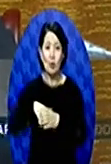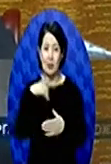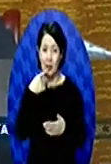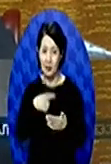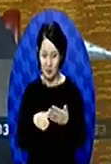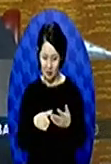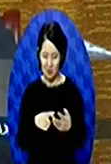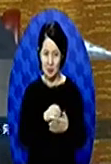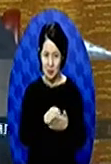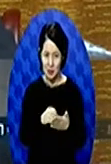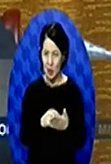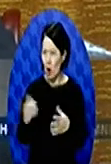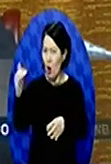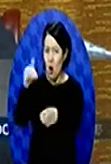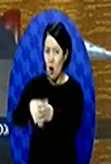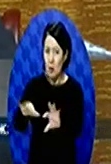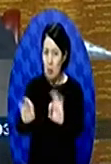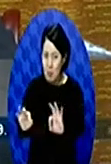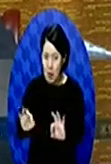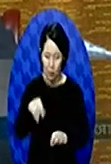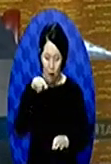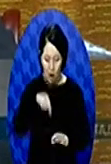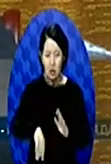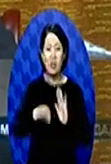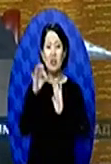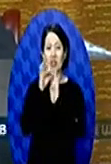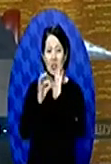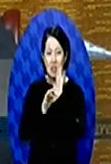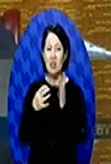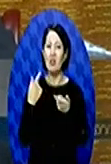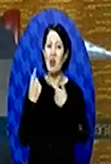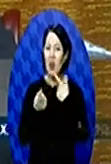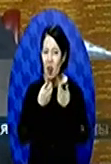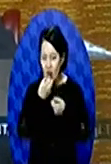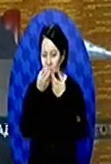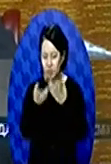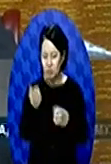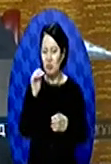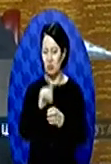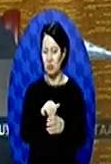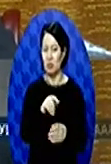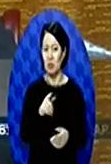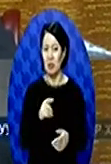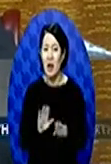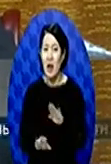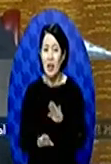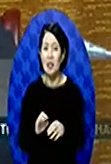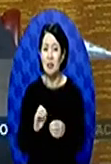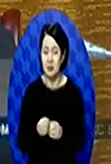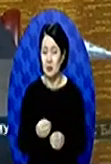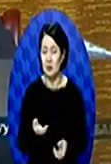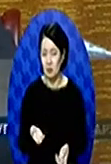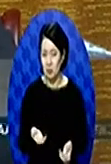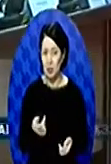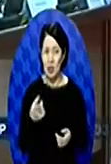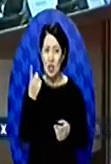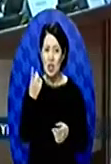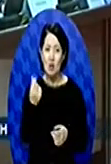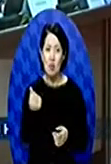Тусгадгүй учраас бид энийг одоо энэ хэлцээртээ бас бид нар амжилуулах ийм алхмыг бас бид нар хийхэд энэ дээр нэгч төр